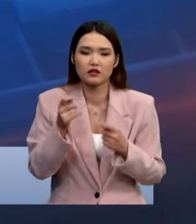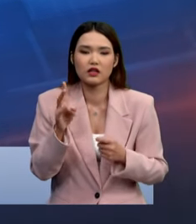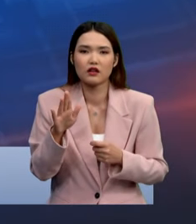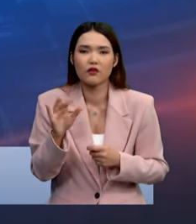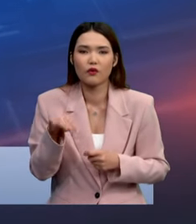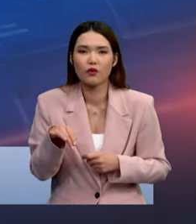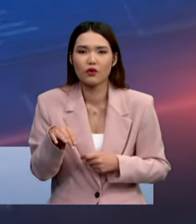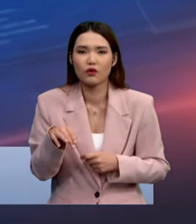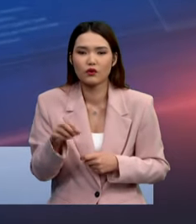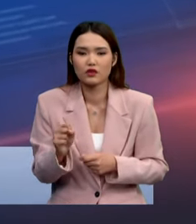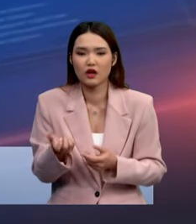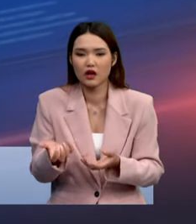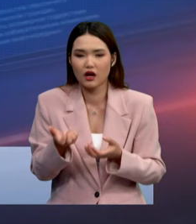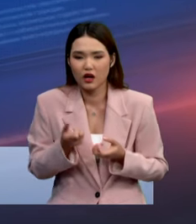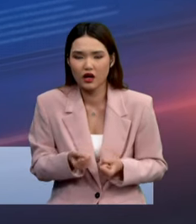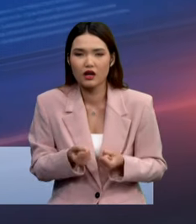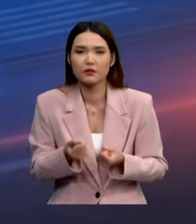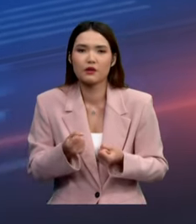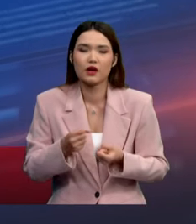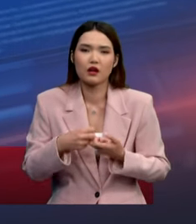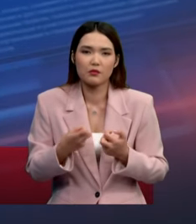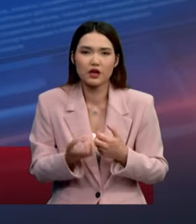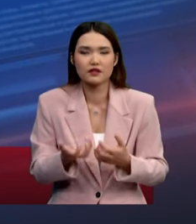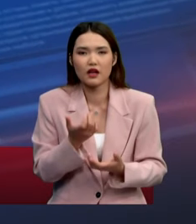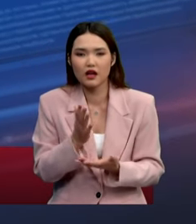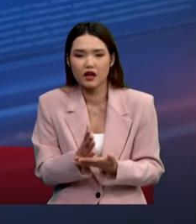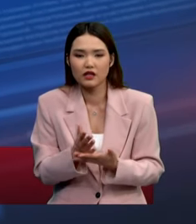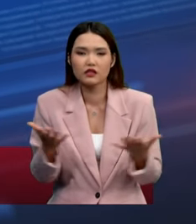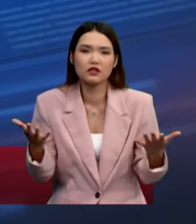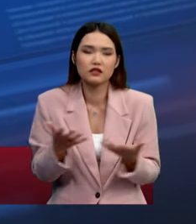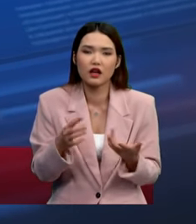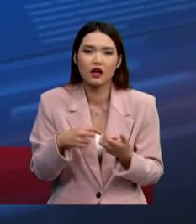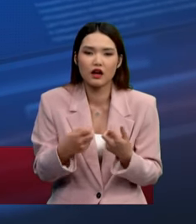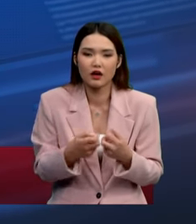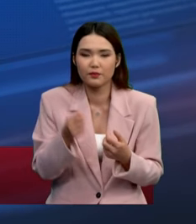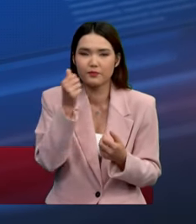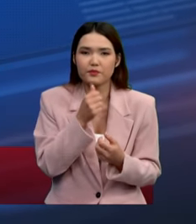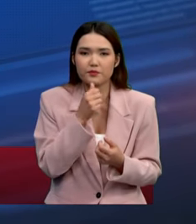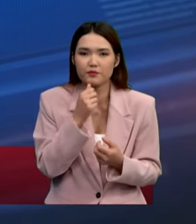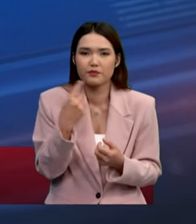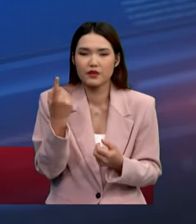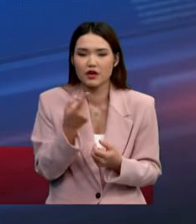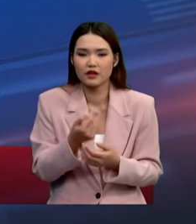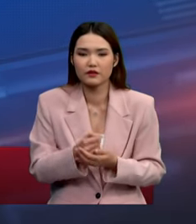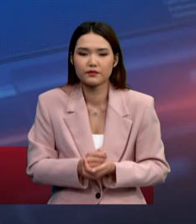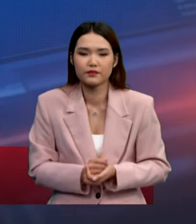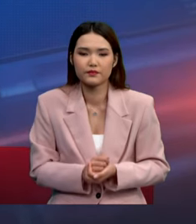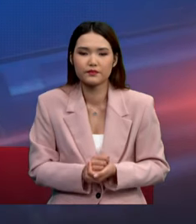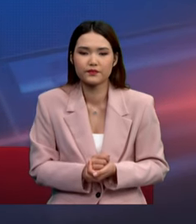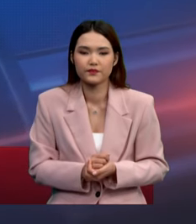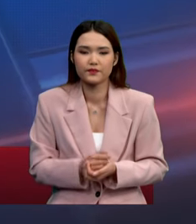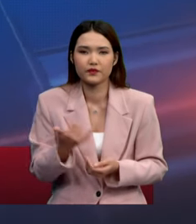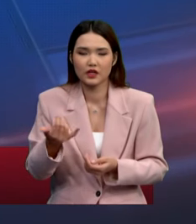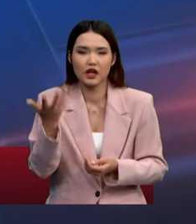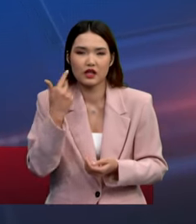алуға алу үшін қандас мәртебесін алады ғой. Қандас мәртебесінің мерзімі бірақ жыл. Яғни сіз